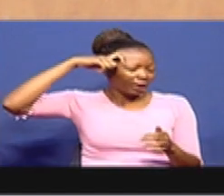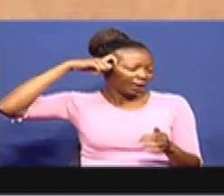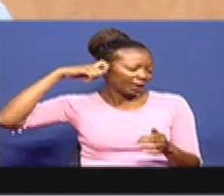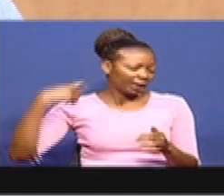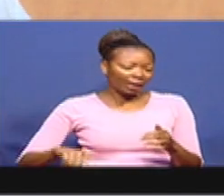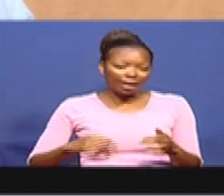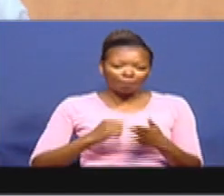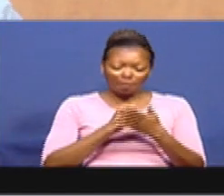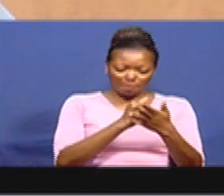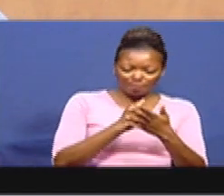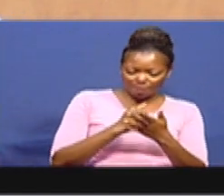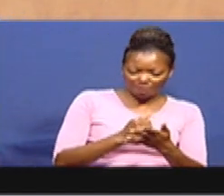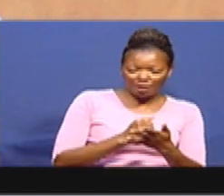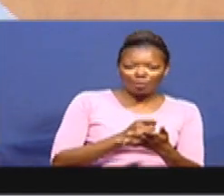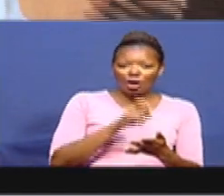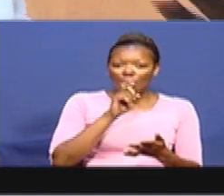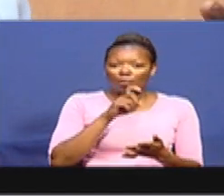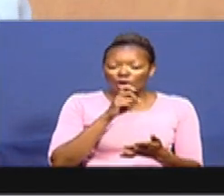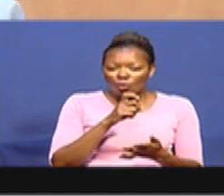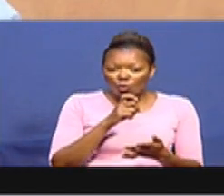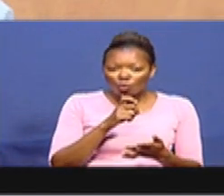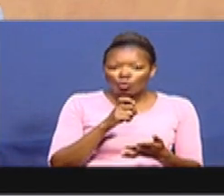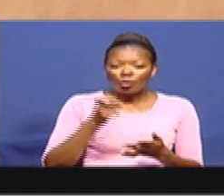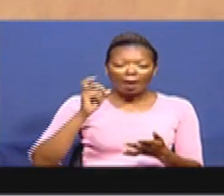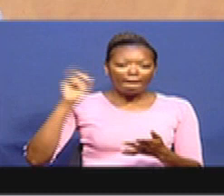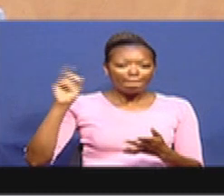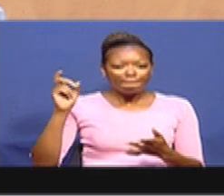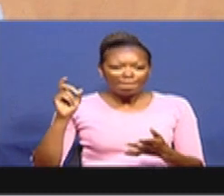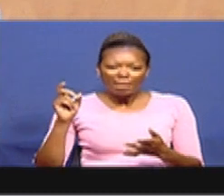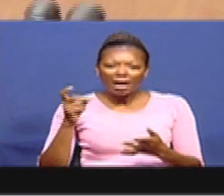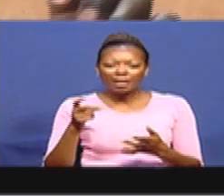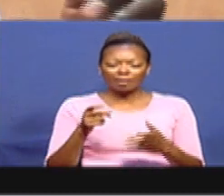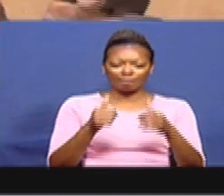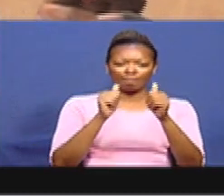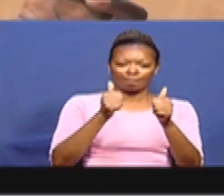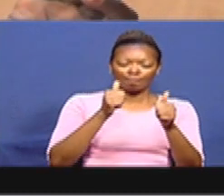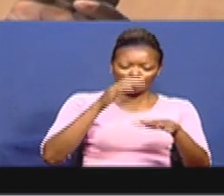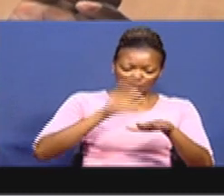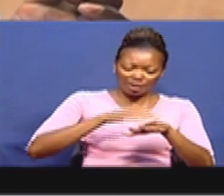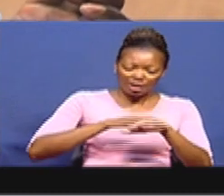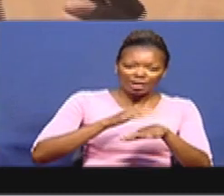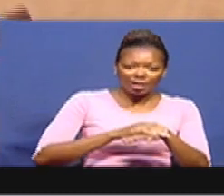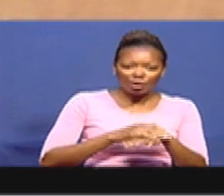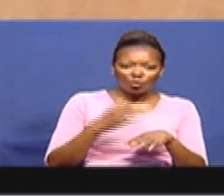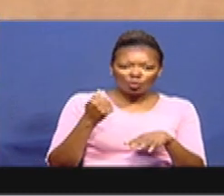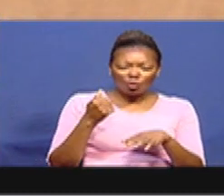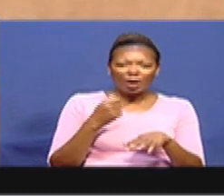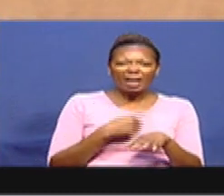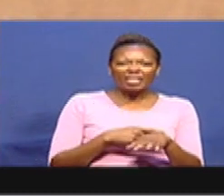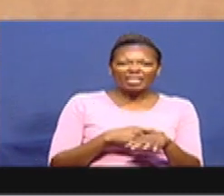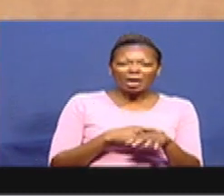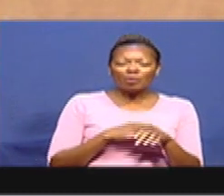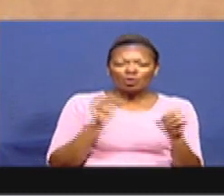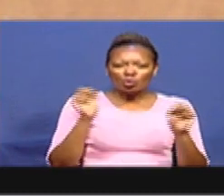ku get temperature wa mayai isiharibike. Chukiwa hai, yo mayai kio kwa huko, inaanza kumachua kafaranga ndani, yo mayai